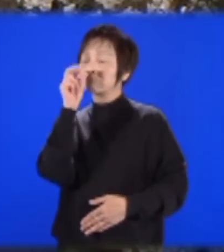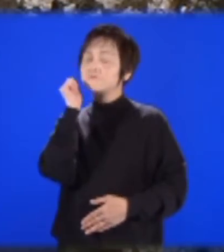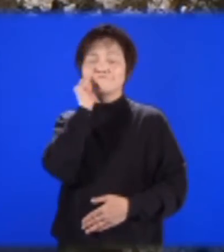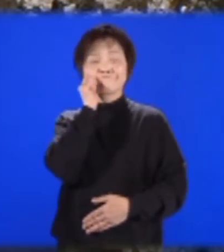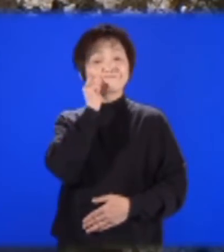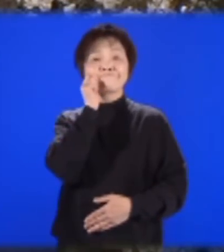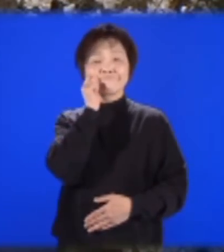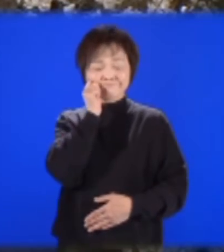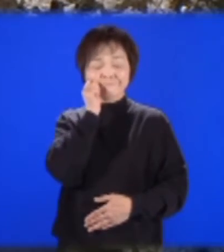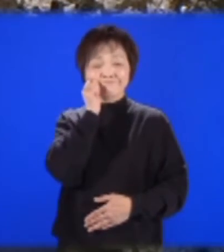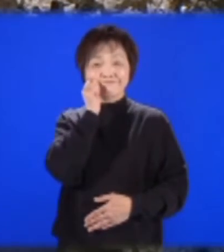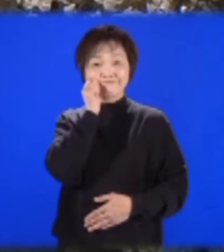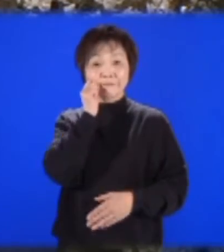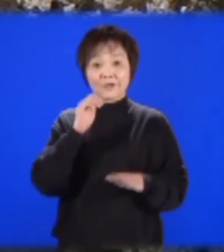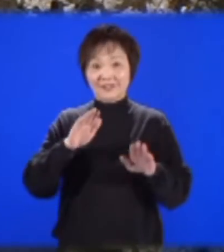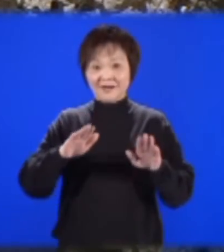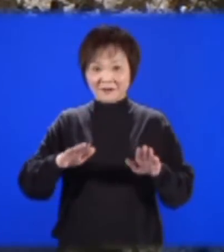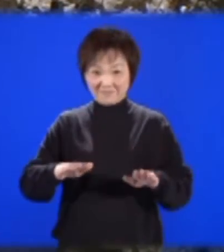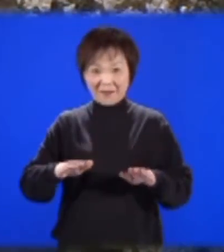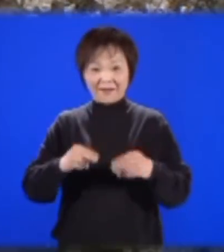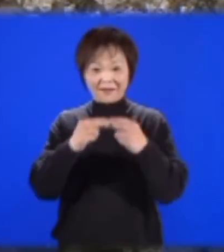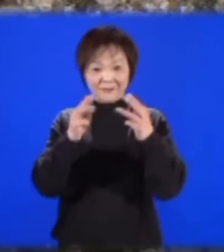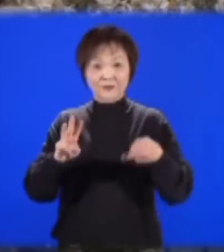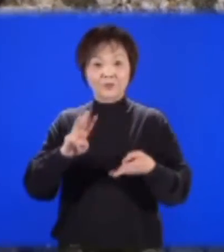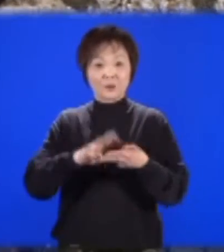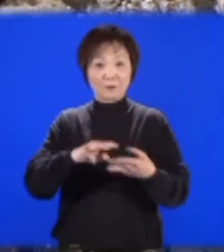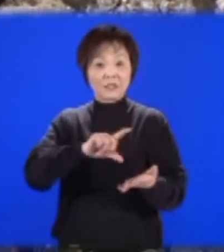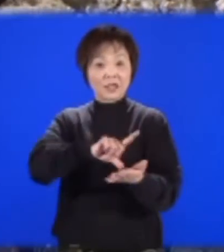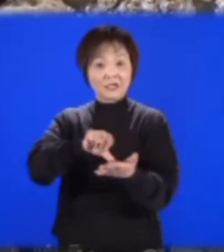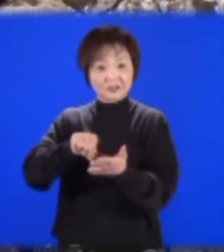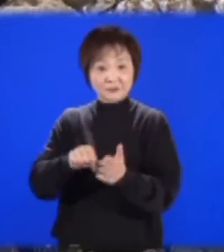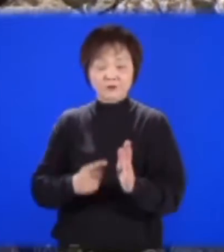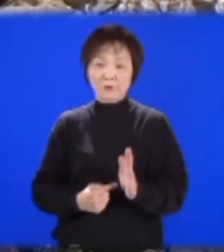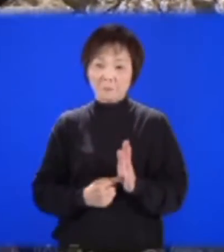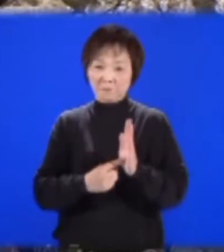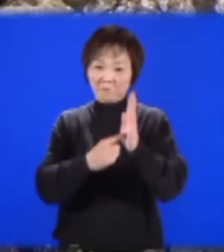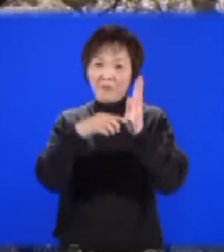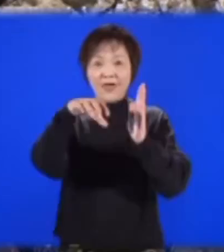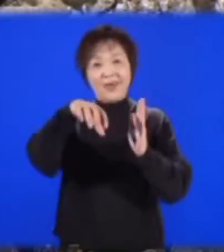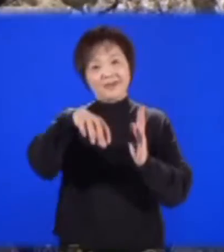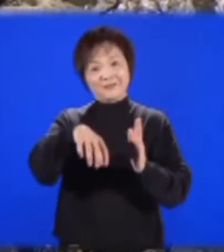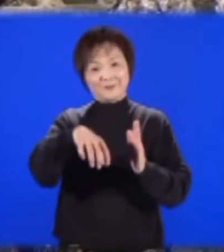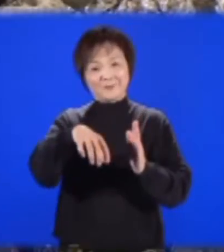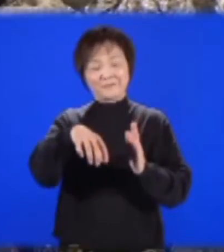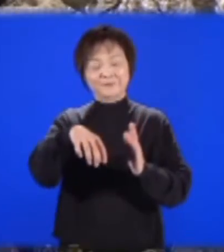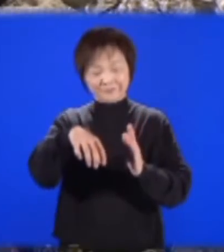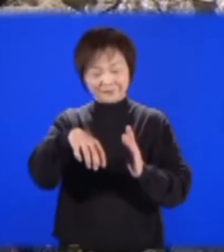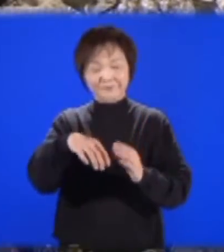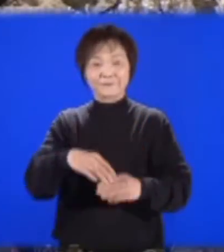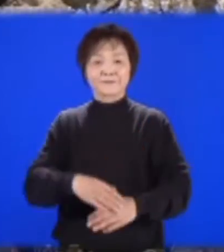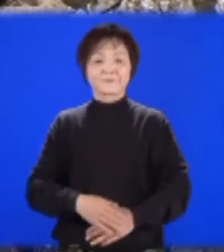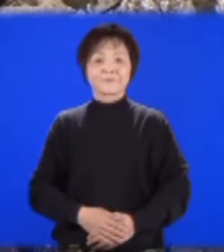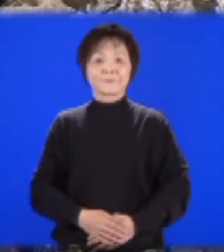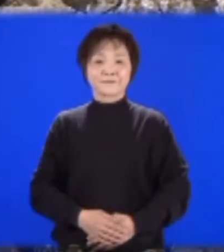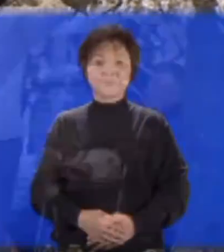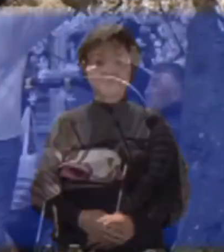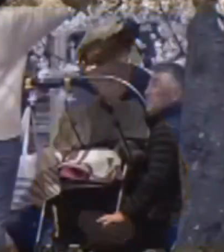したが、今では富田地区をにぎわせる名所の一つになっています。